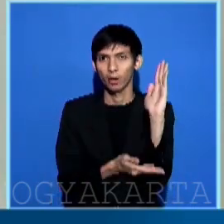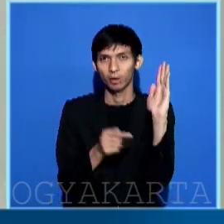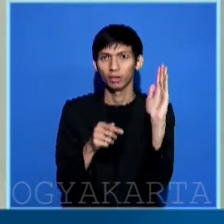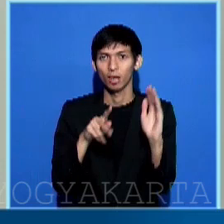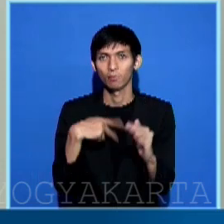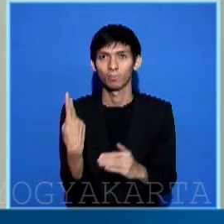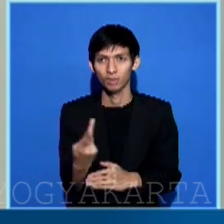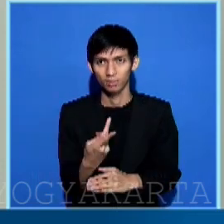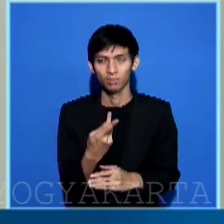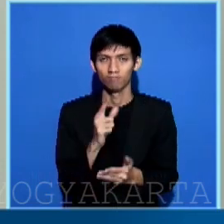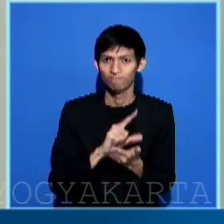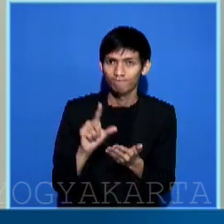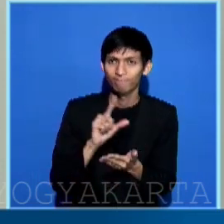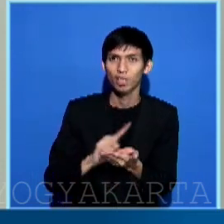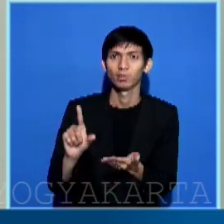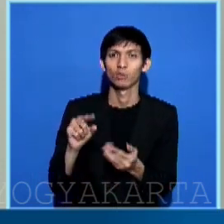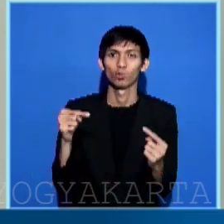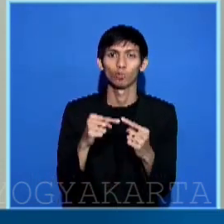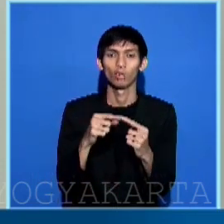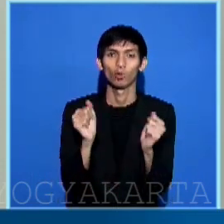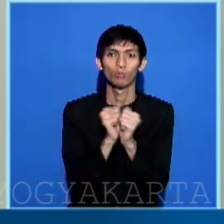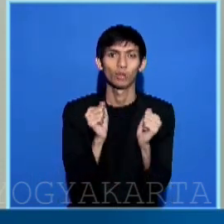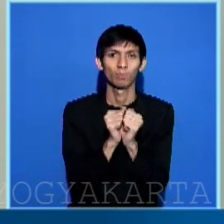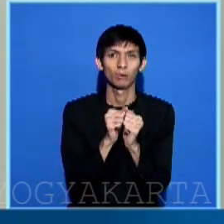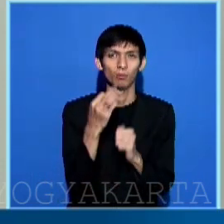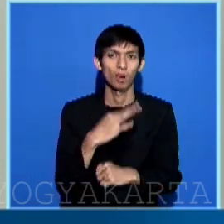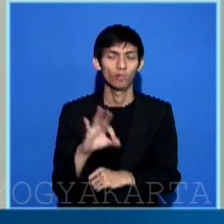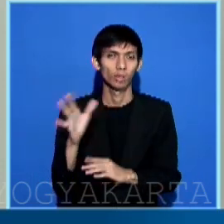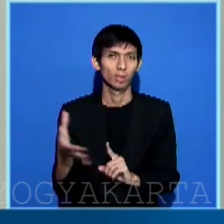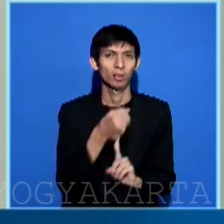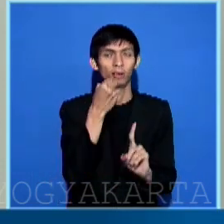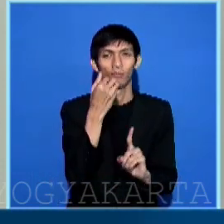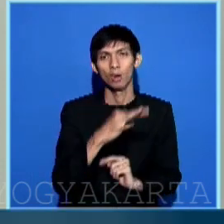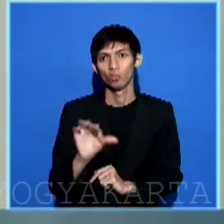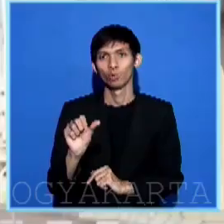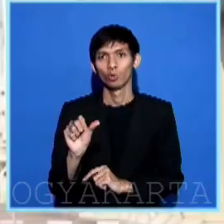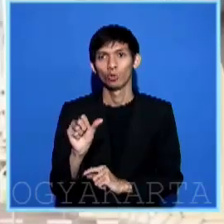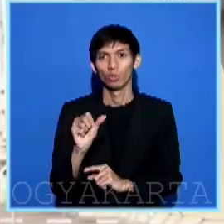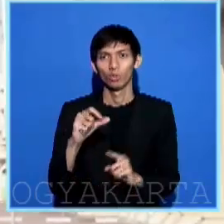laporannya untuk Anda terkait dengan kesepakatan terbaru capaian terbaru dari kop 28 di Dubai n